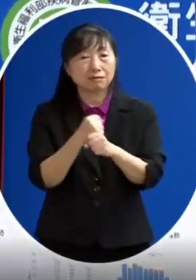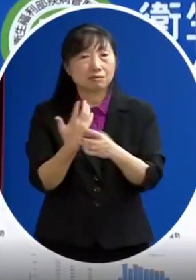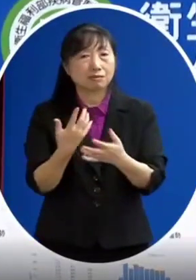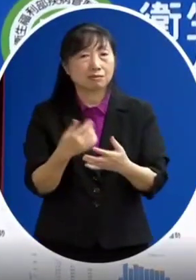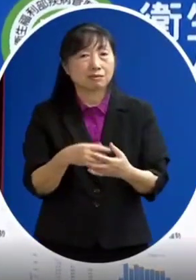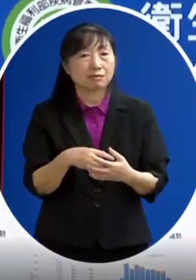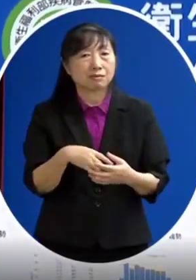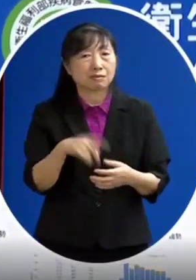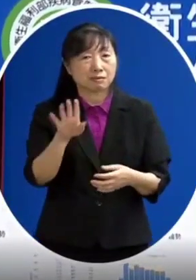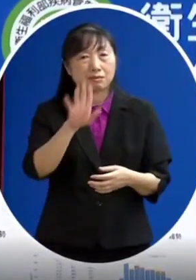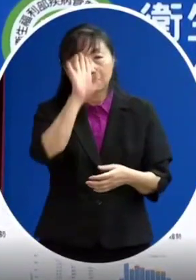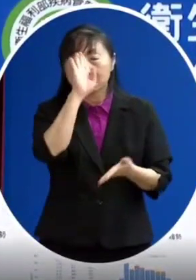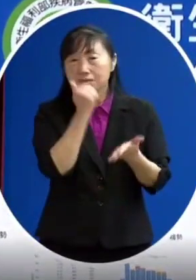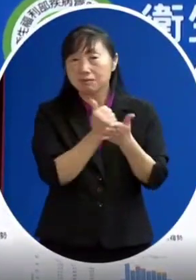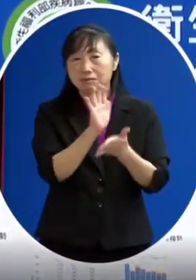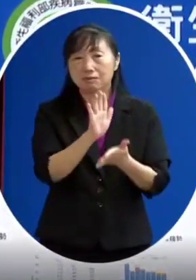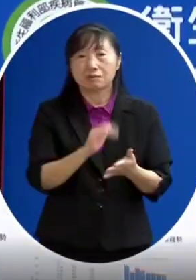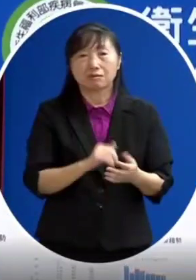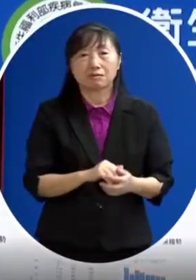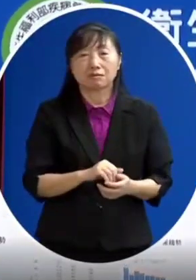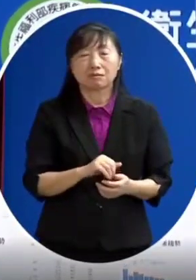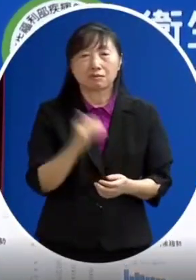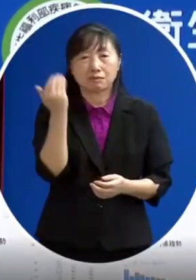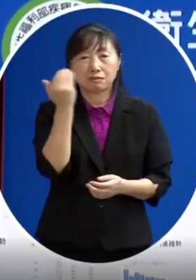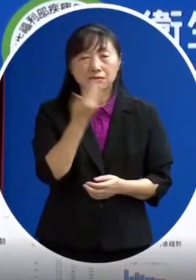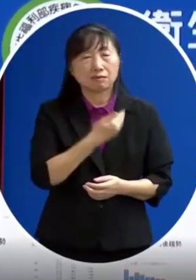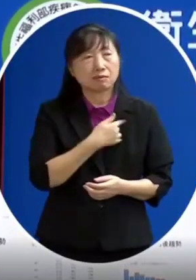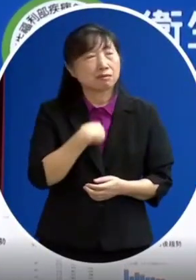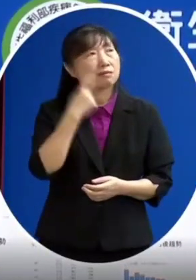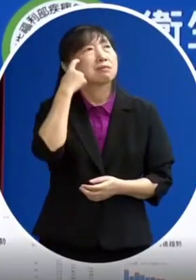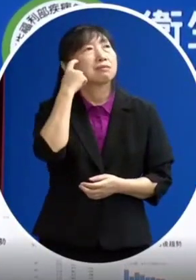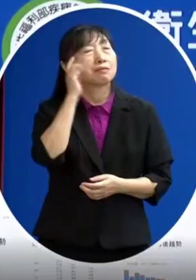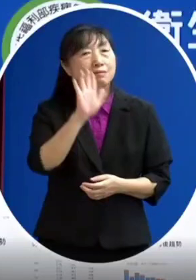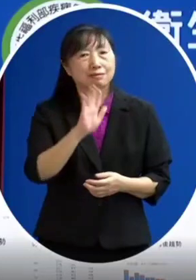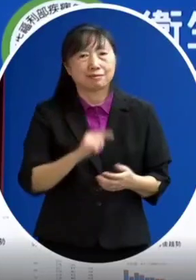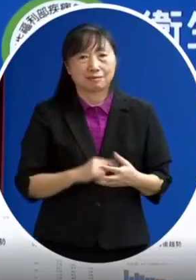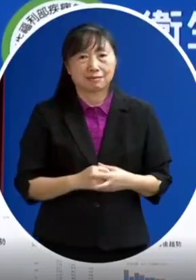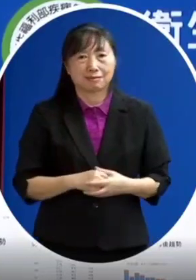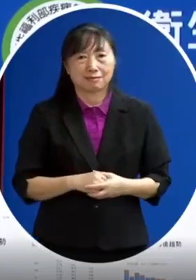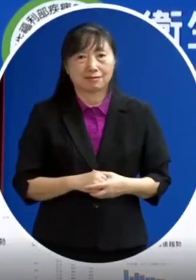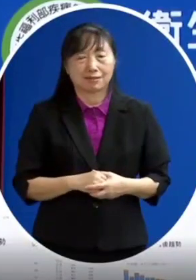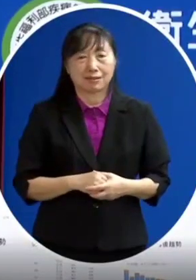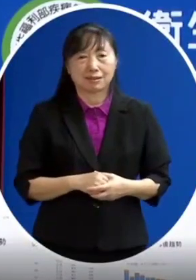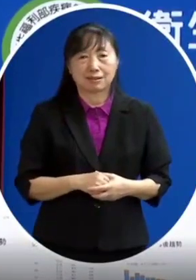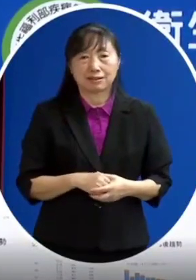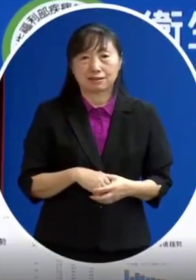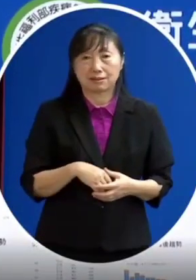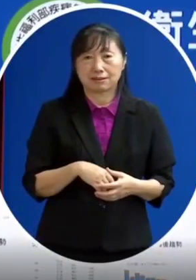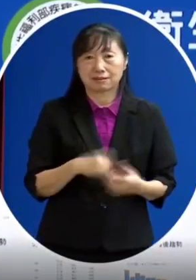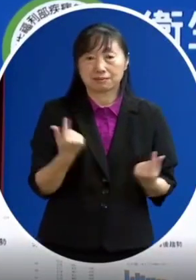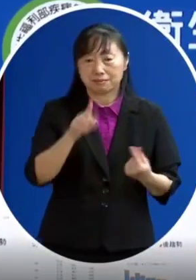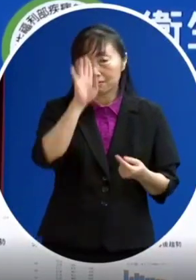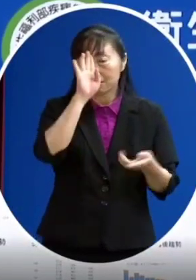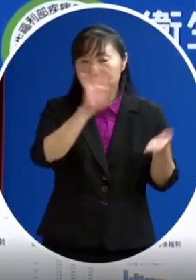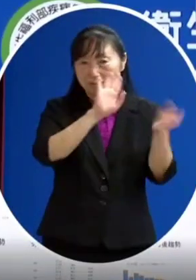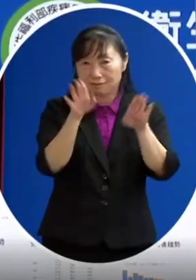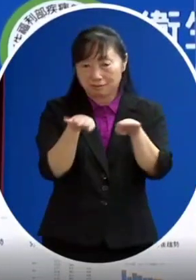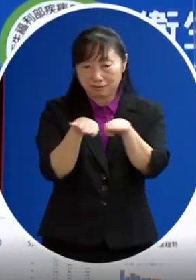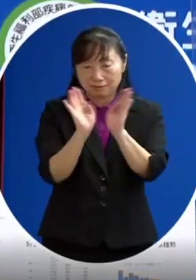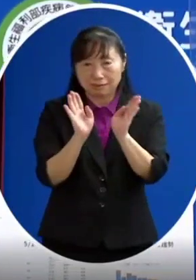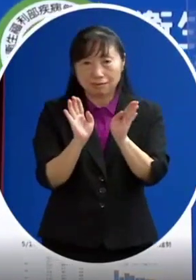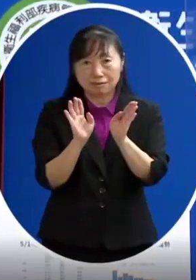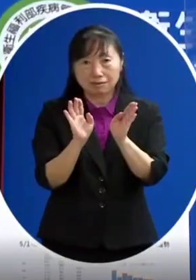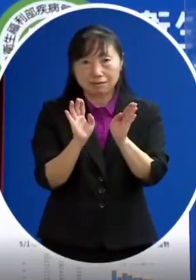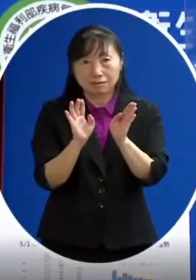有相关的确诊，那也让我突然也很有感觉了哈。好，每一次从这疫情开始